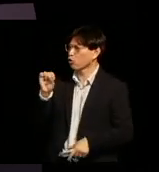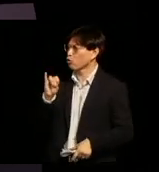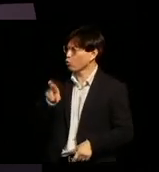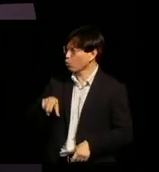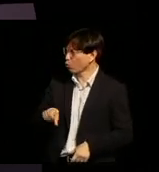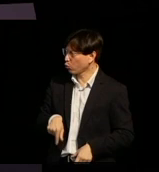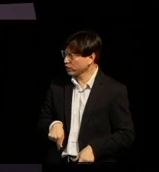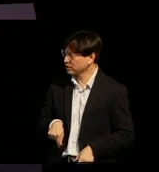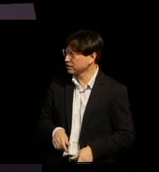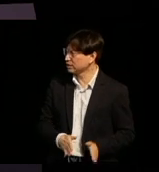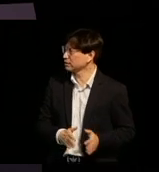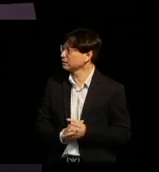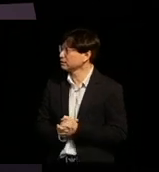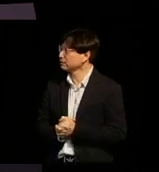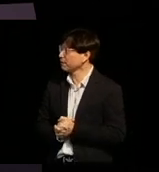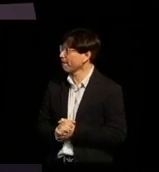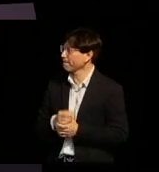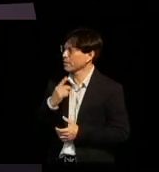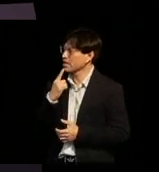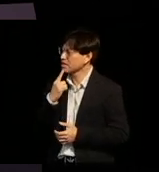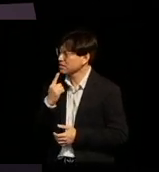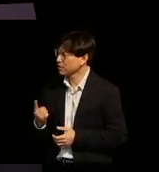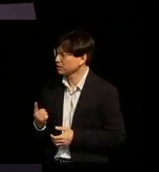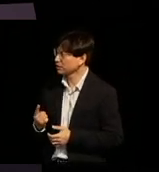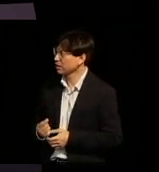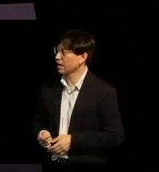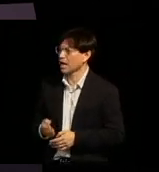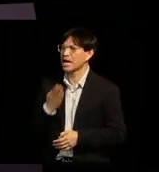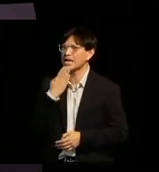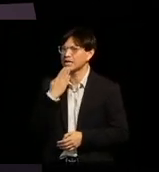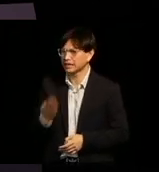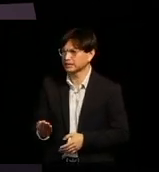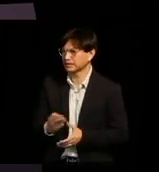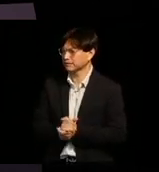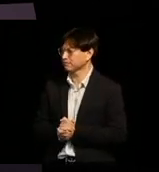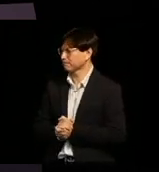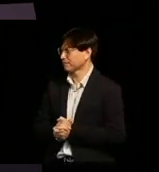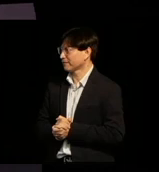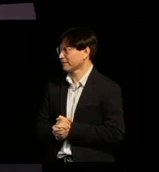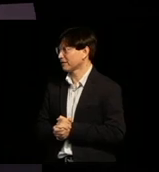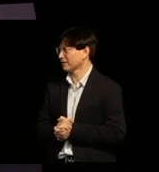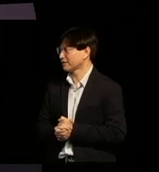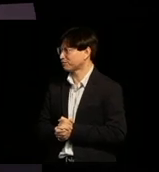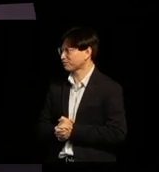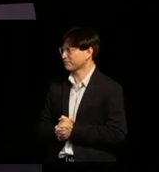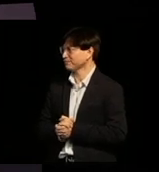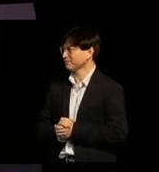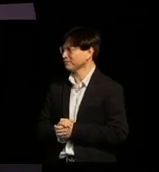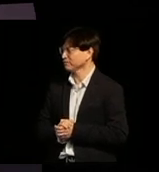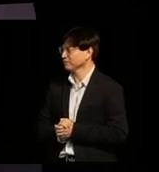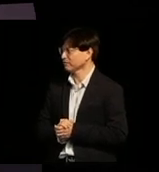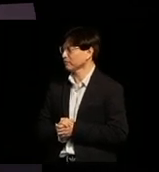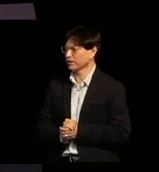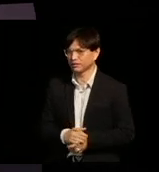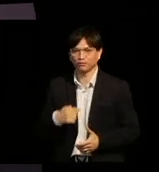Ecco dando la parola a Don Luigi d' rco ringrazio anche Fabian che questa mattina ci aiuta con il